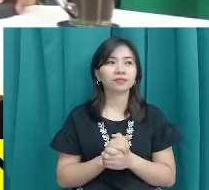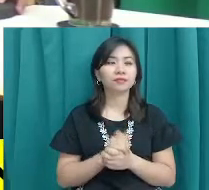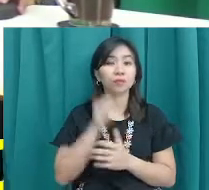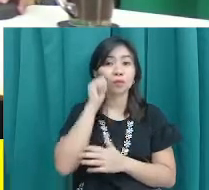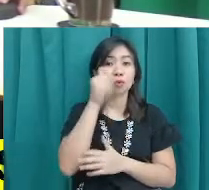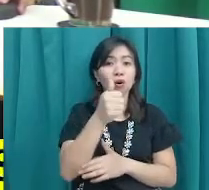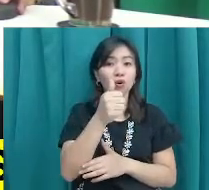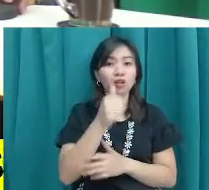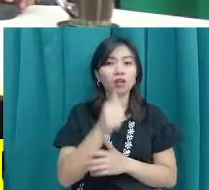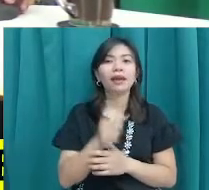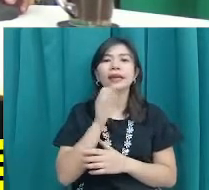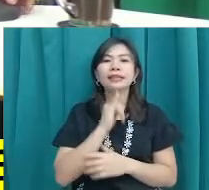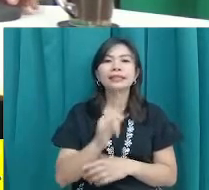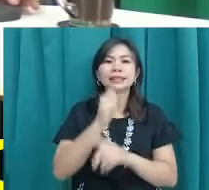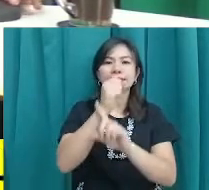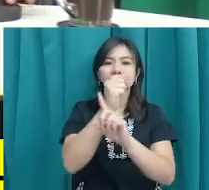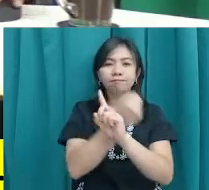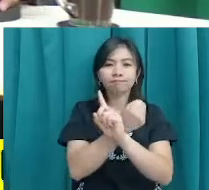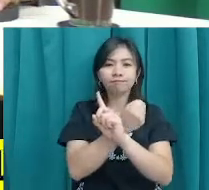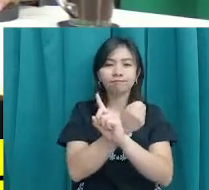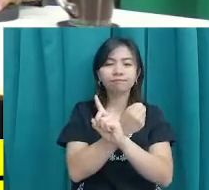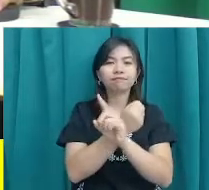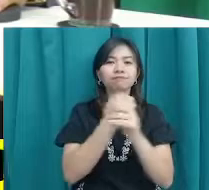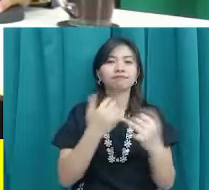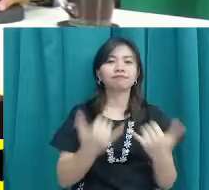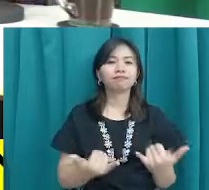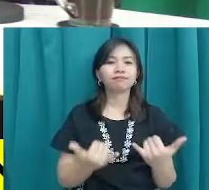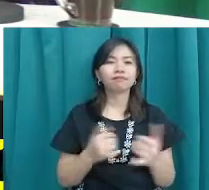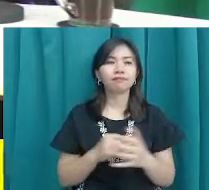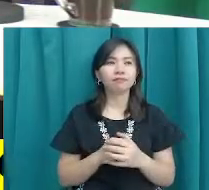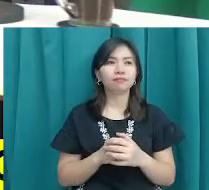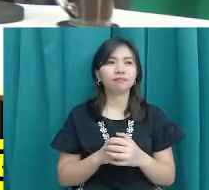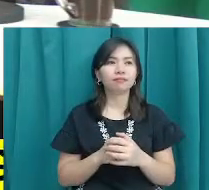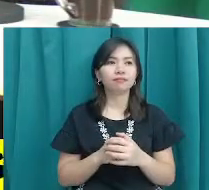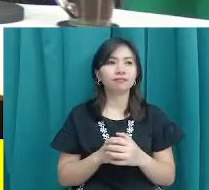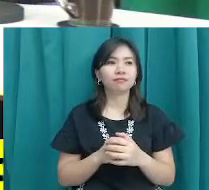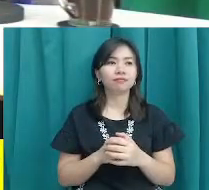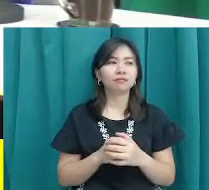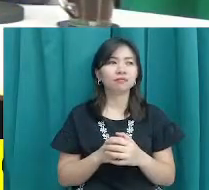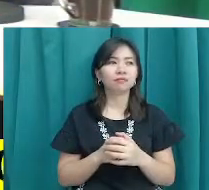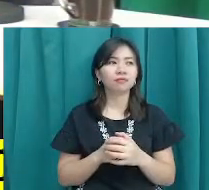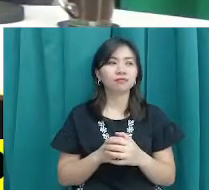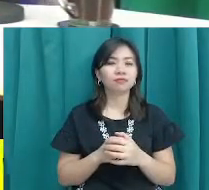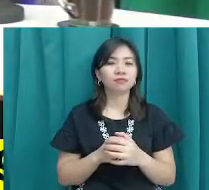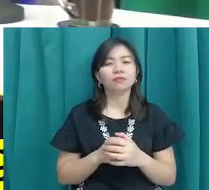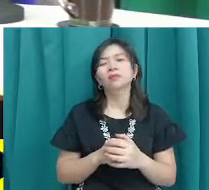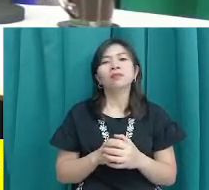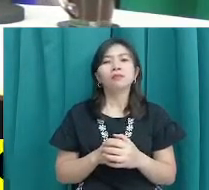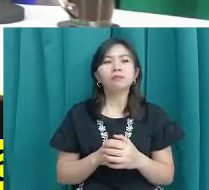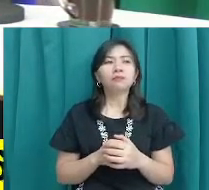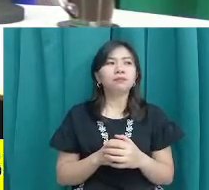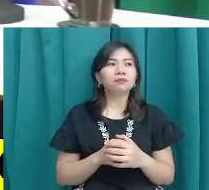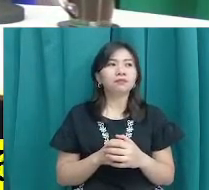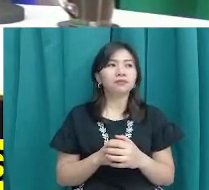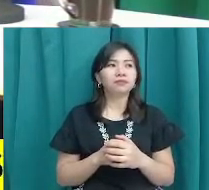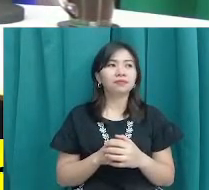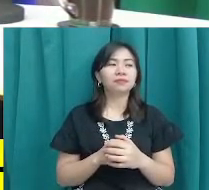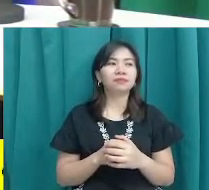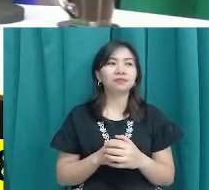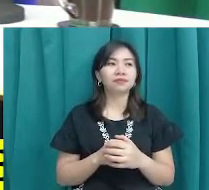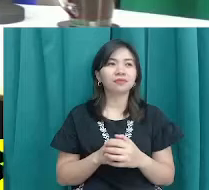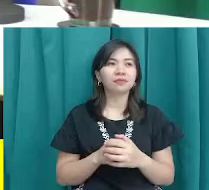Yes, bukas Setyembre. Abay, stretch na eh. Oo, sabi nga nung pinasa nga ni